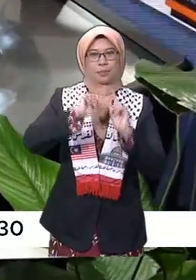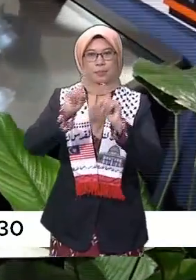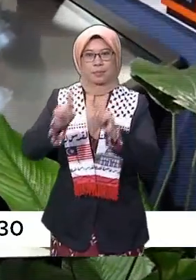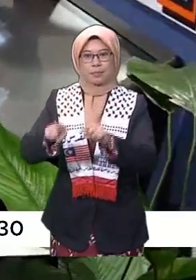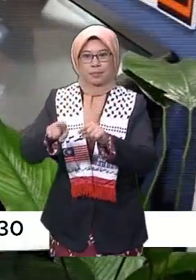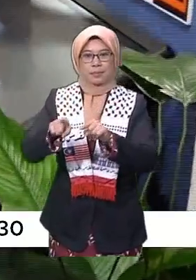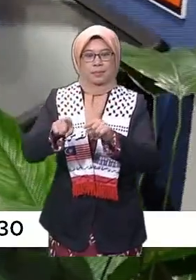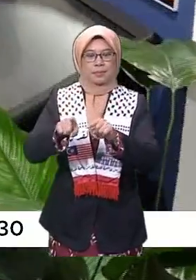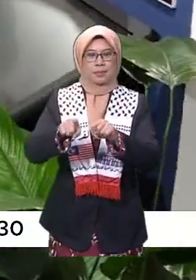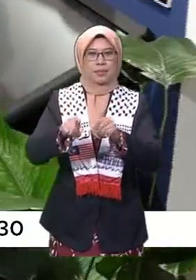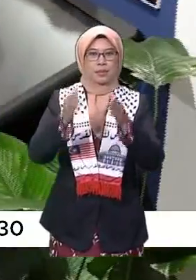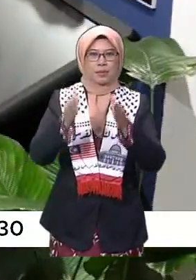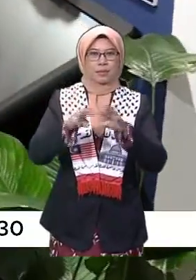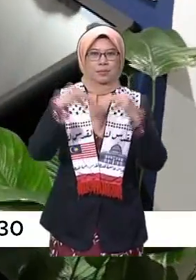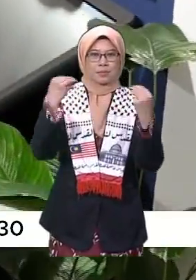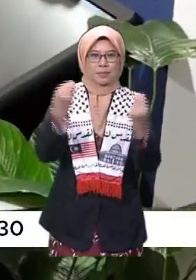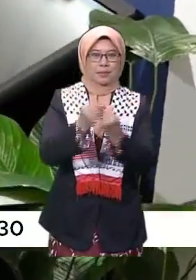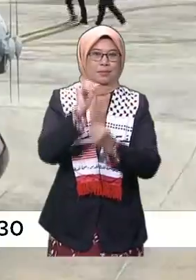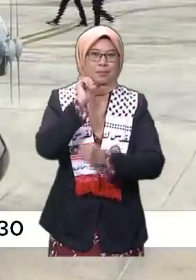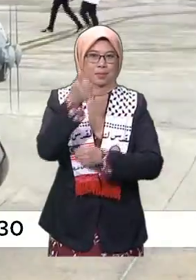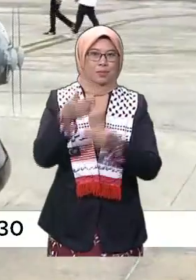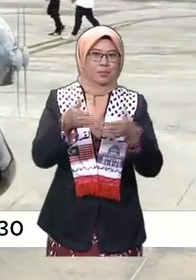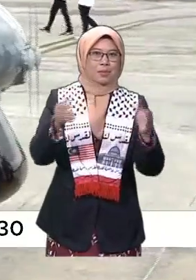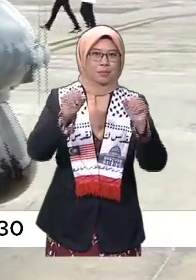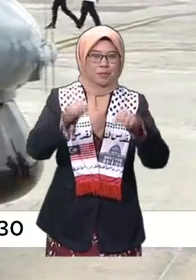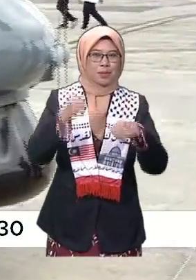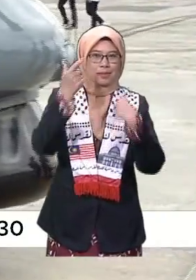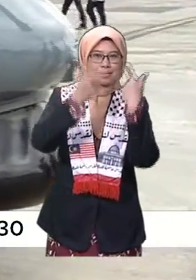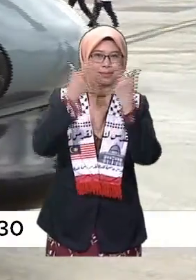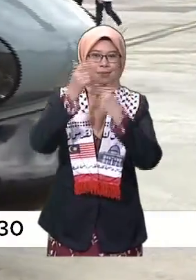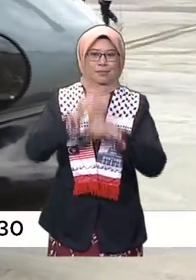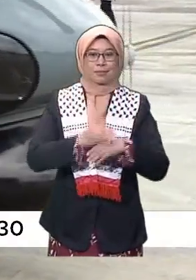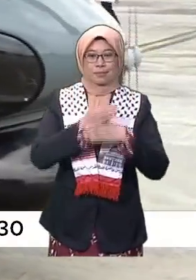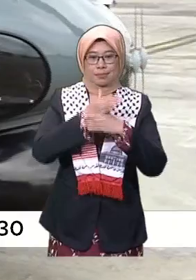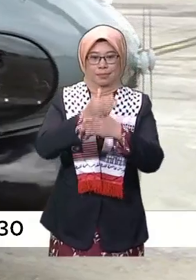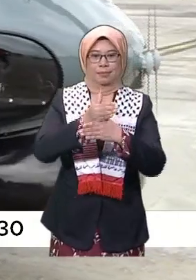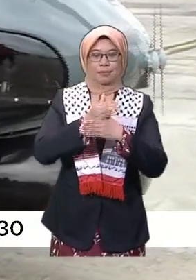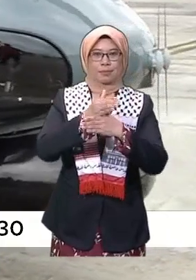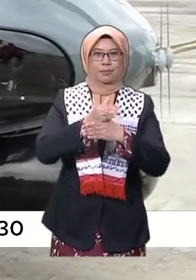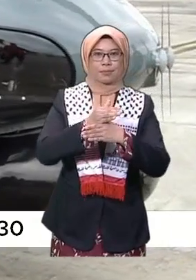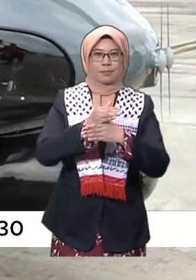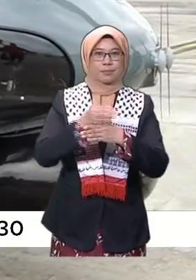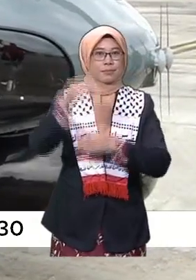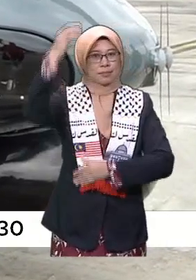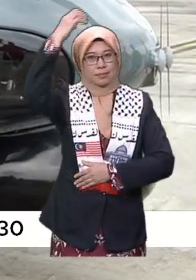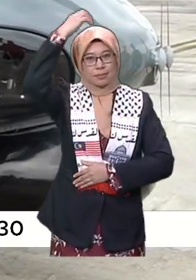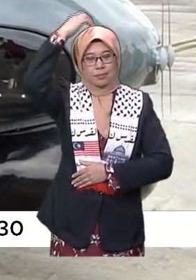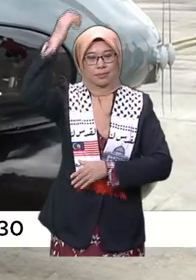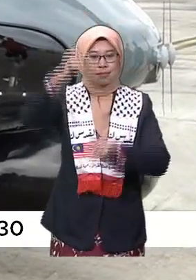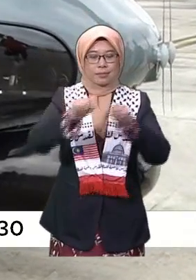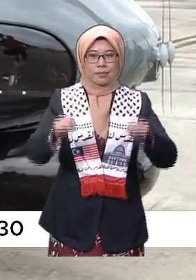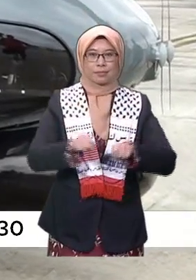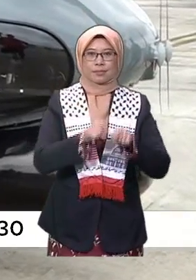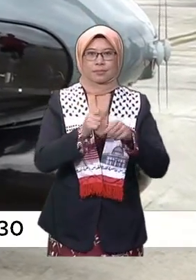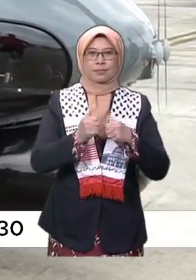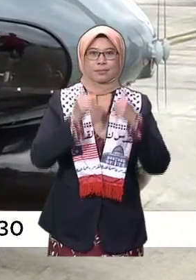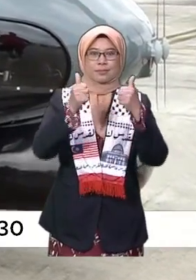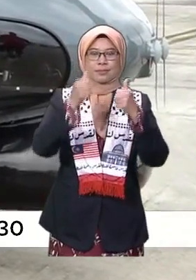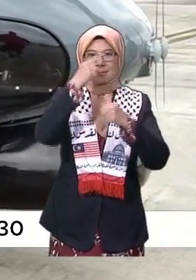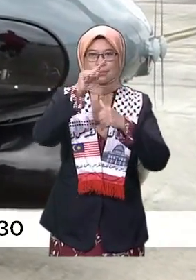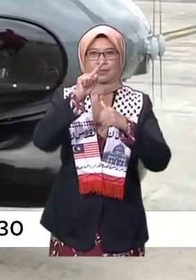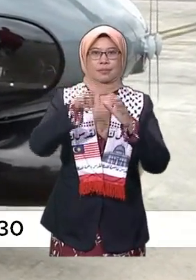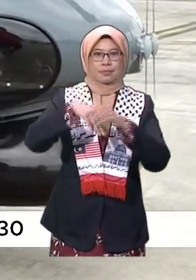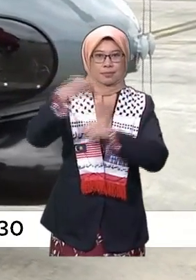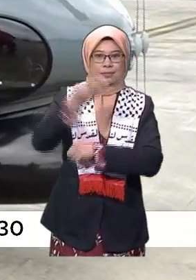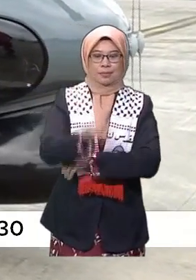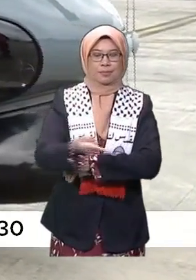bagi segmen orang awam yang dibuka esok. Beliau juga berkongsi visinya untuk menjadikan Selangor sebagai peneraju dalam pembangunan dan